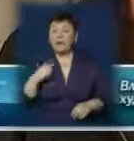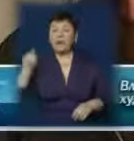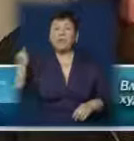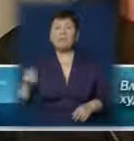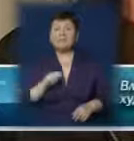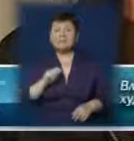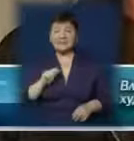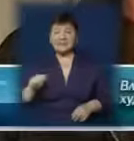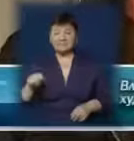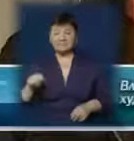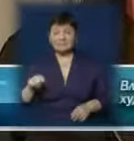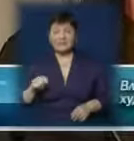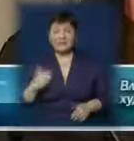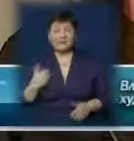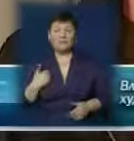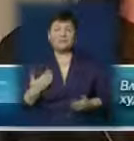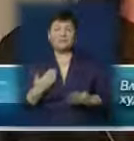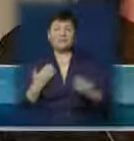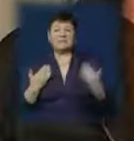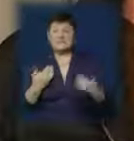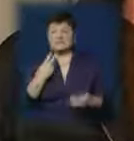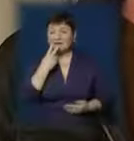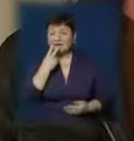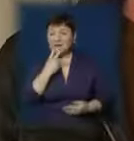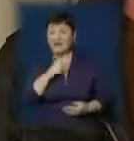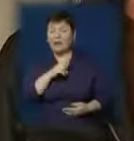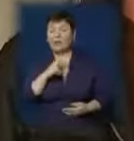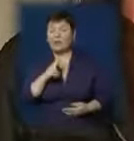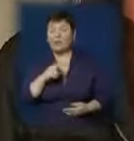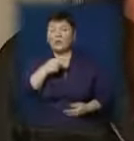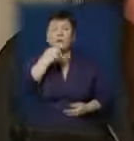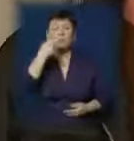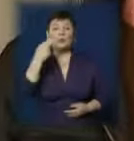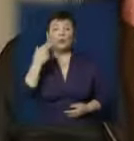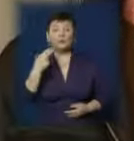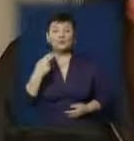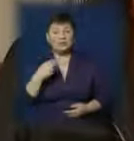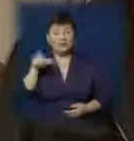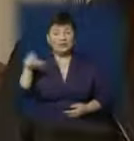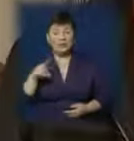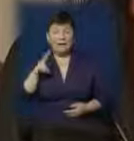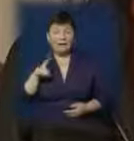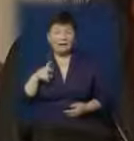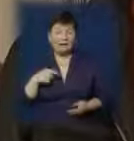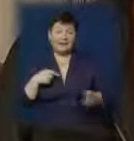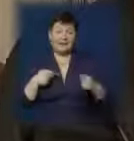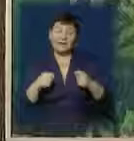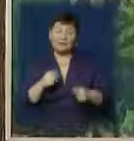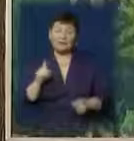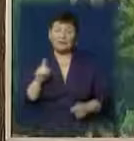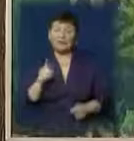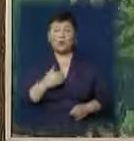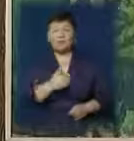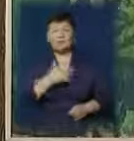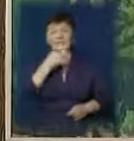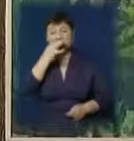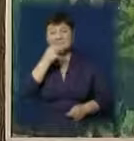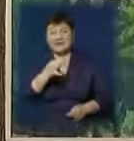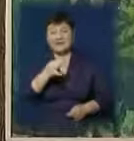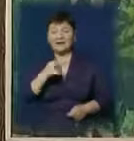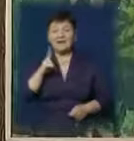а вот здесь как раз видно, что как, какой художник, как реагирует и что старается сказать. Ця